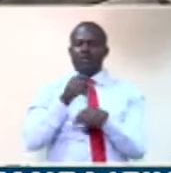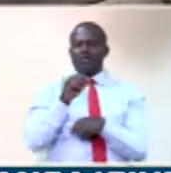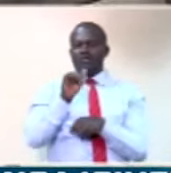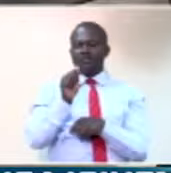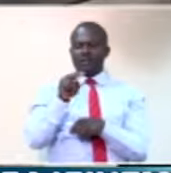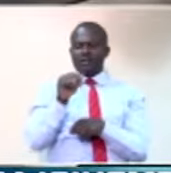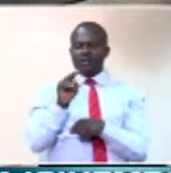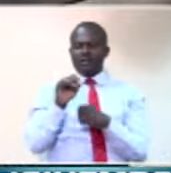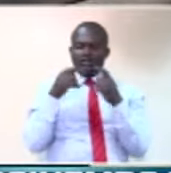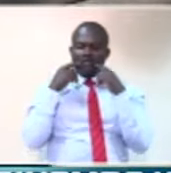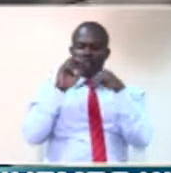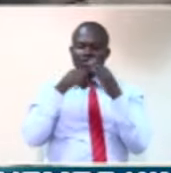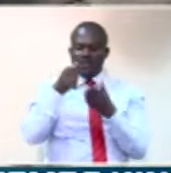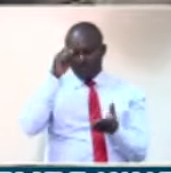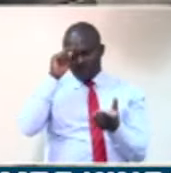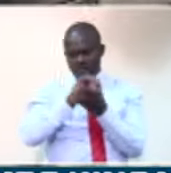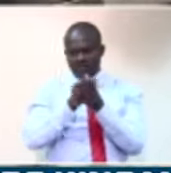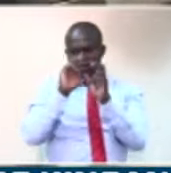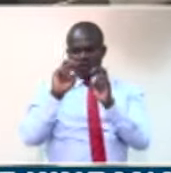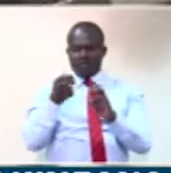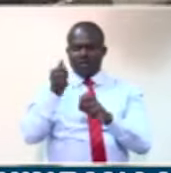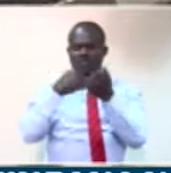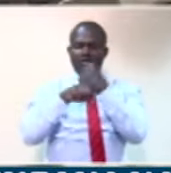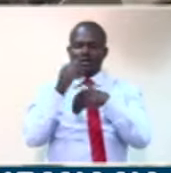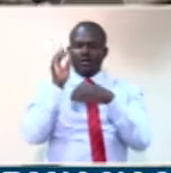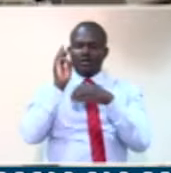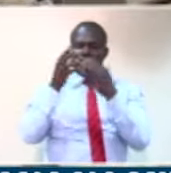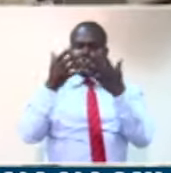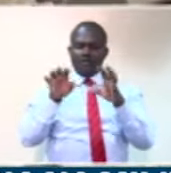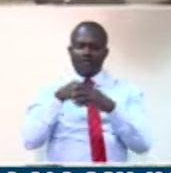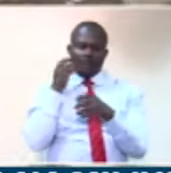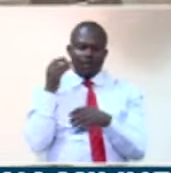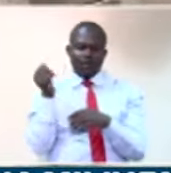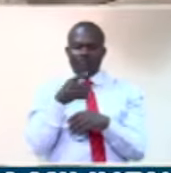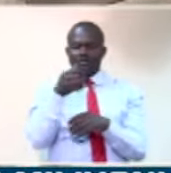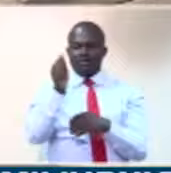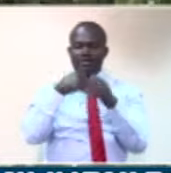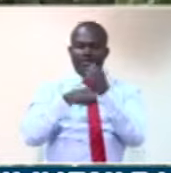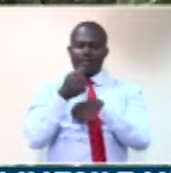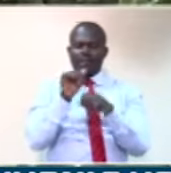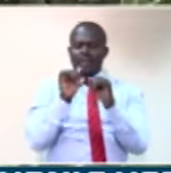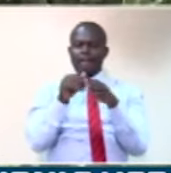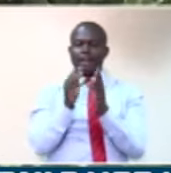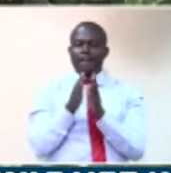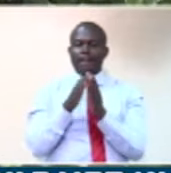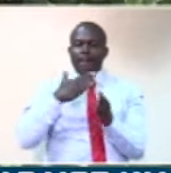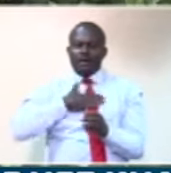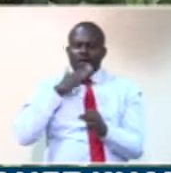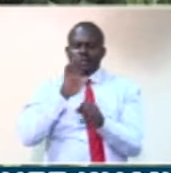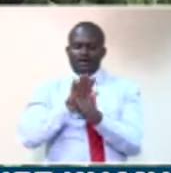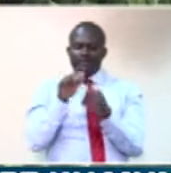Janine avuga ko ari ikizere ko imirimo isigaye izarangira muri uku kwezi, ibi bikorwa bikazasiguye umujyi urushijeho